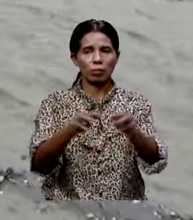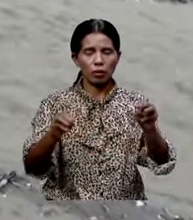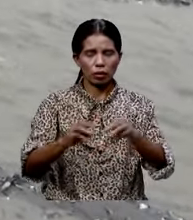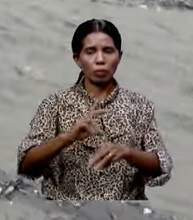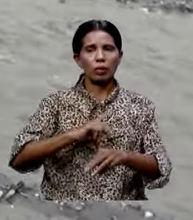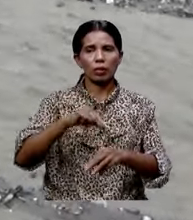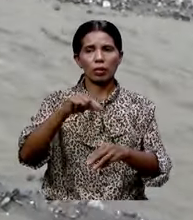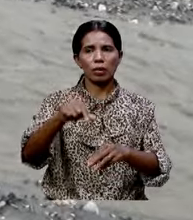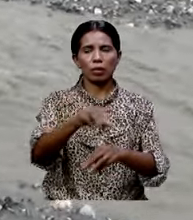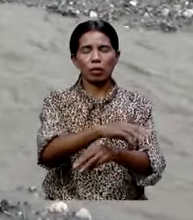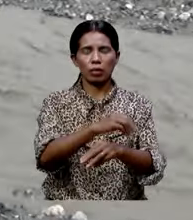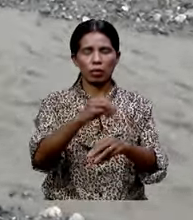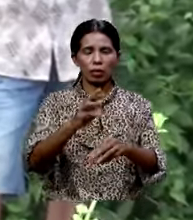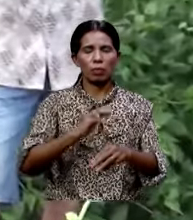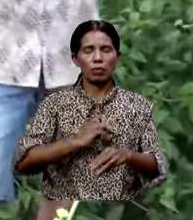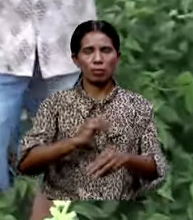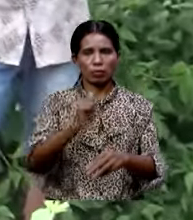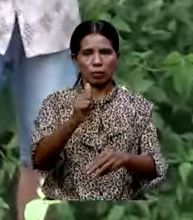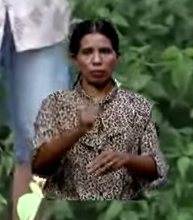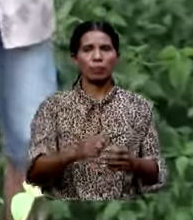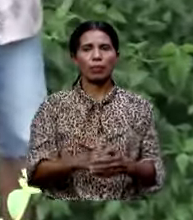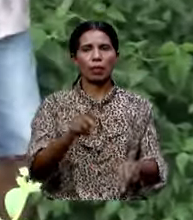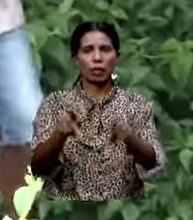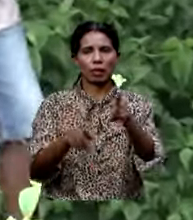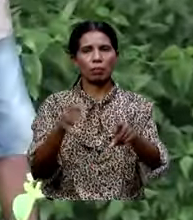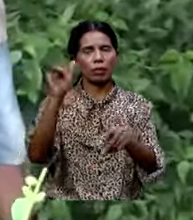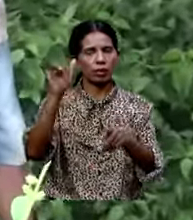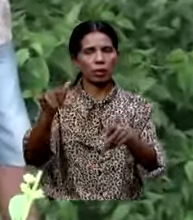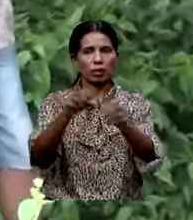Likisa posto administrativo Mobara. Enquanto populasau nebe hela